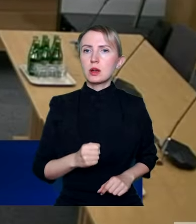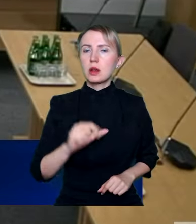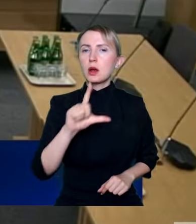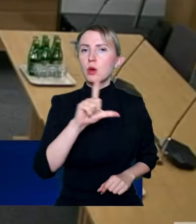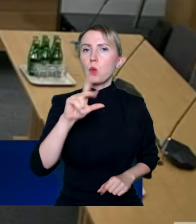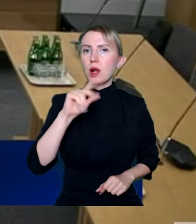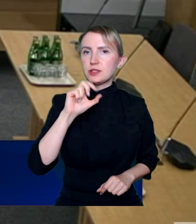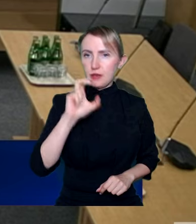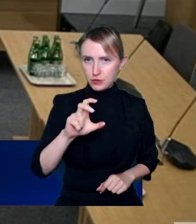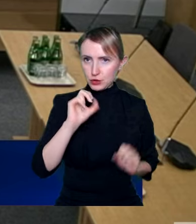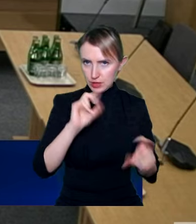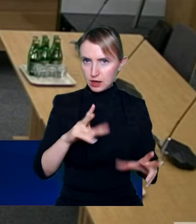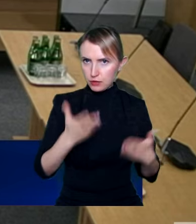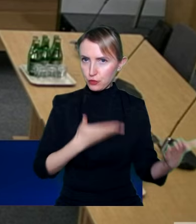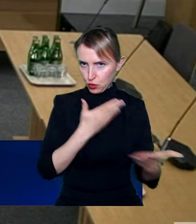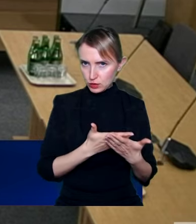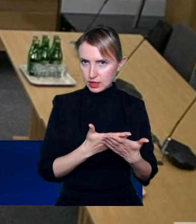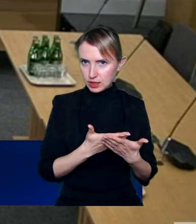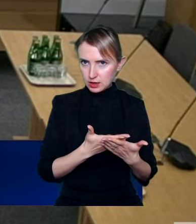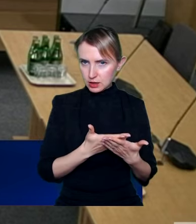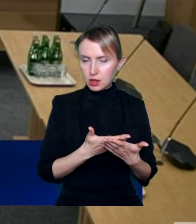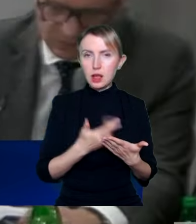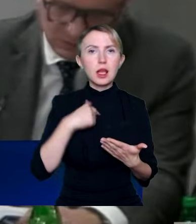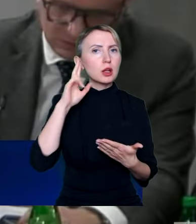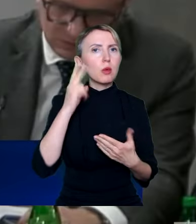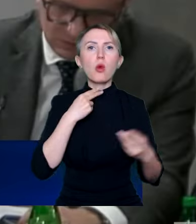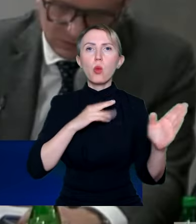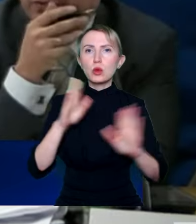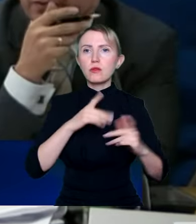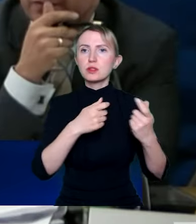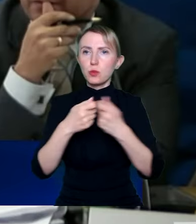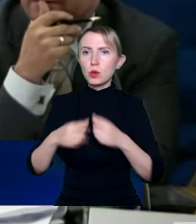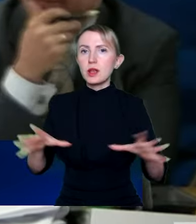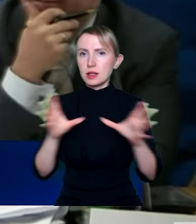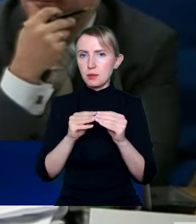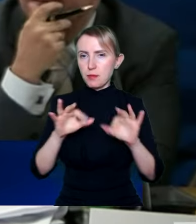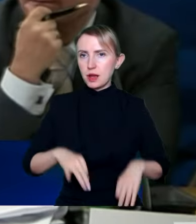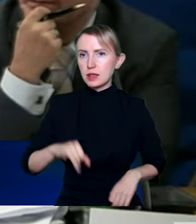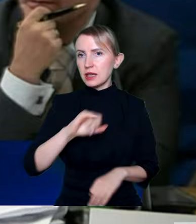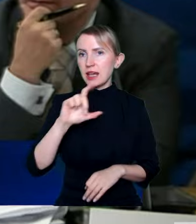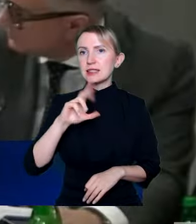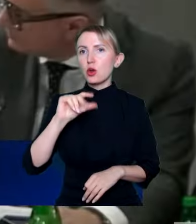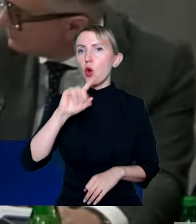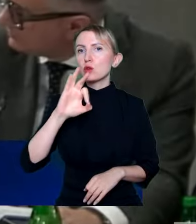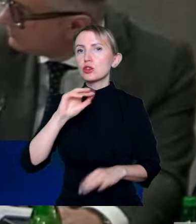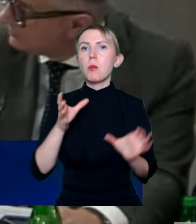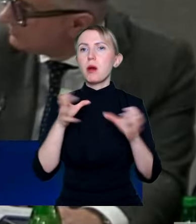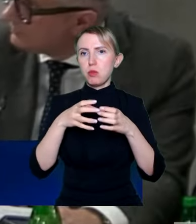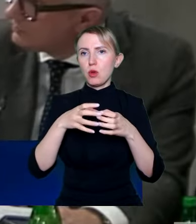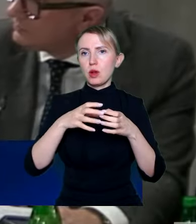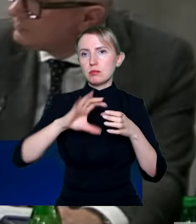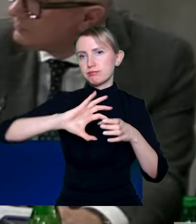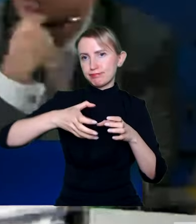tak? Pan poseł składa wniosek, rozumiem, o głosowanie wspólnie razem z panem Jackiem Ozdobą, o głosowanie blokiem